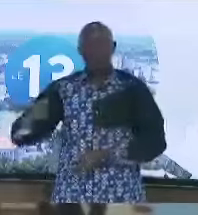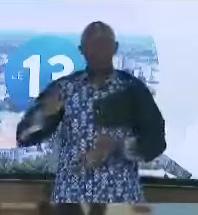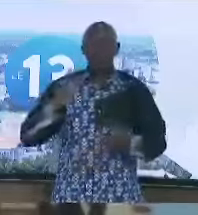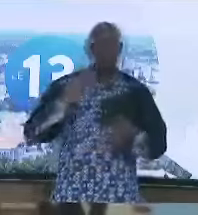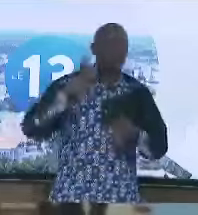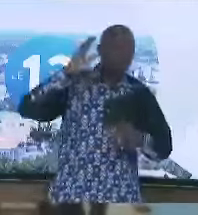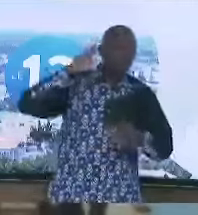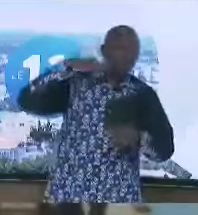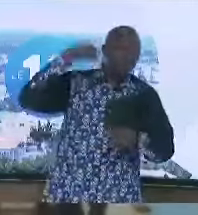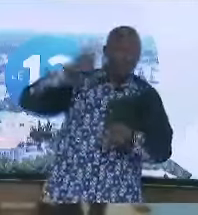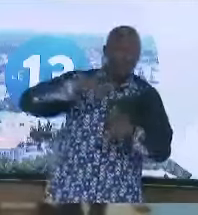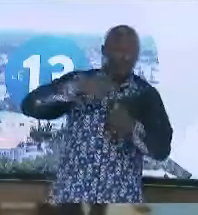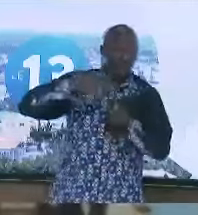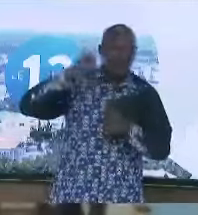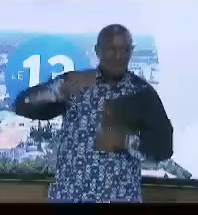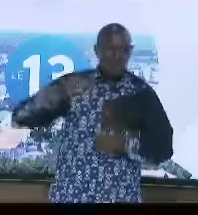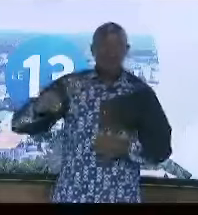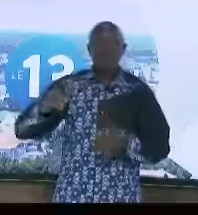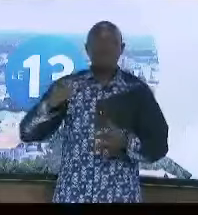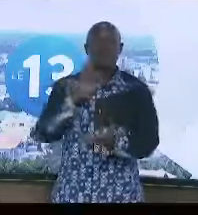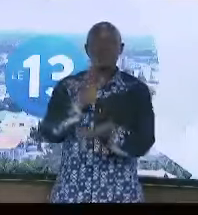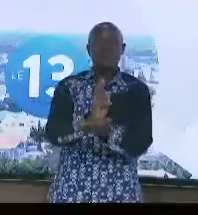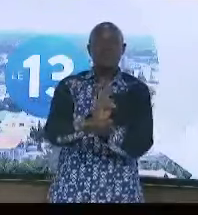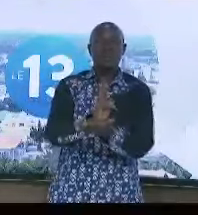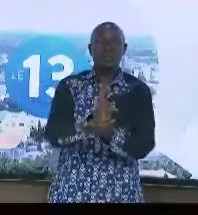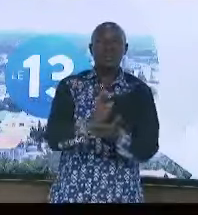Bernard Combelem et bienvenue dans ça.